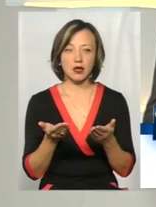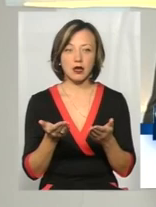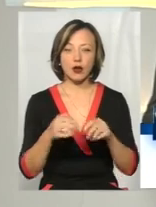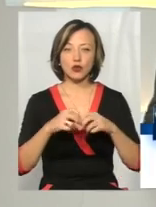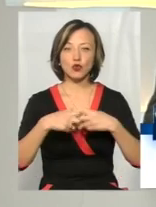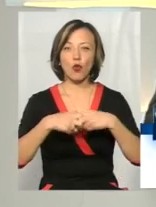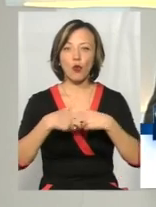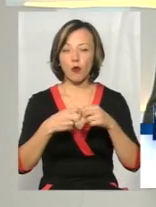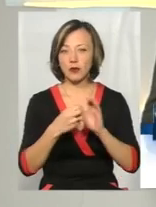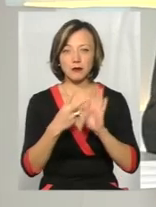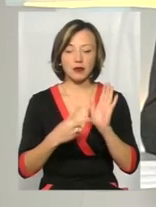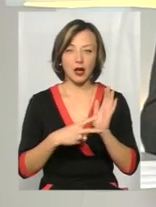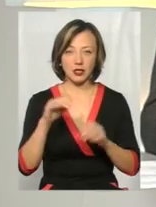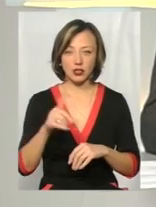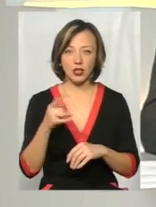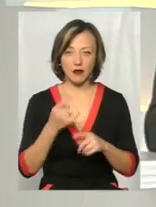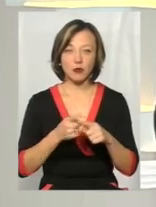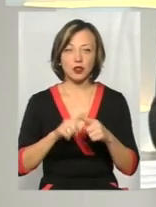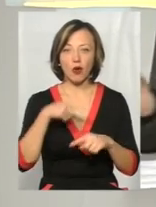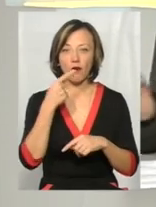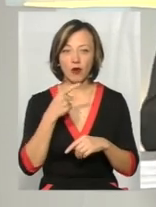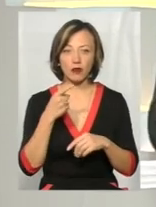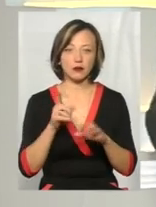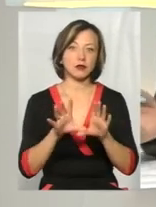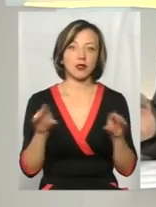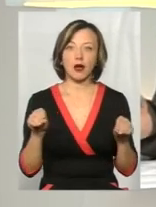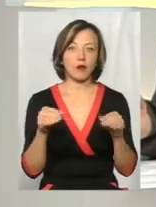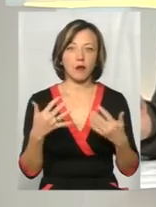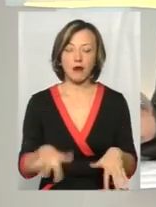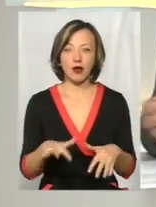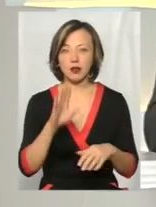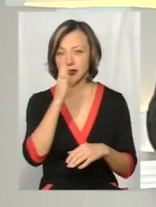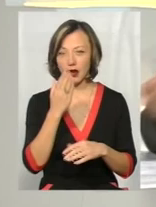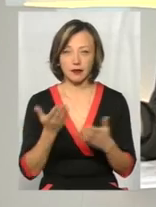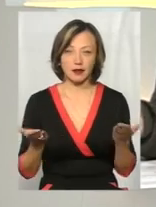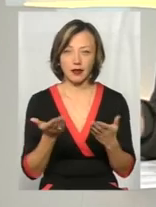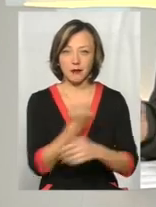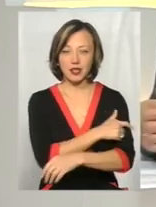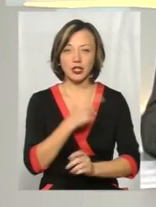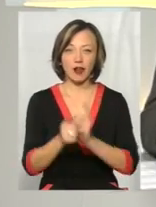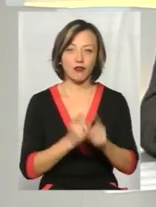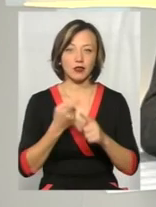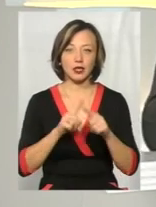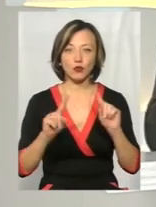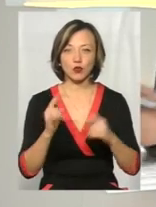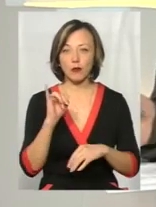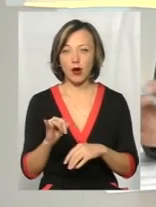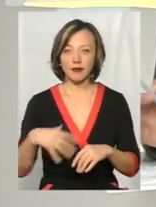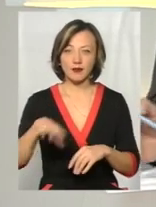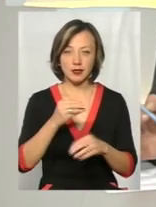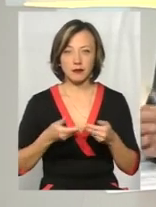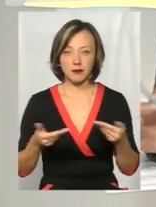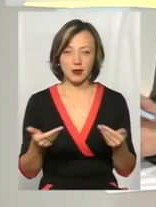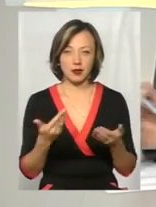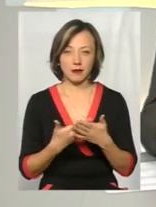там, здається, 17 тисяч гривень. Про це говорять і всі кажуть, все пропало, зрада, медична реформа – це дуже погано, і всі ми, там,